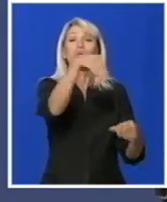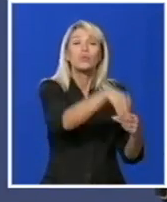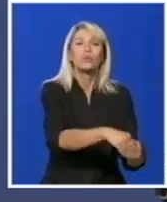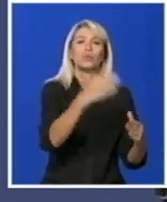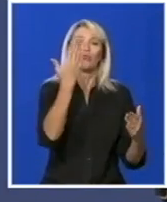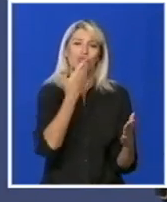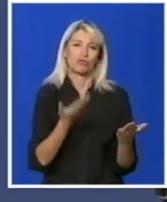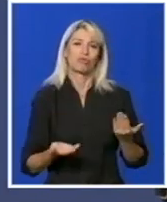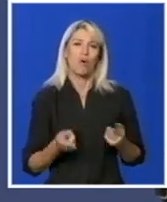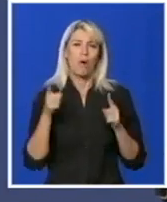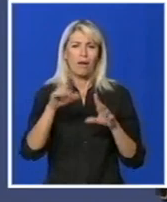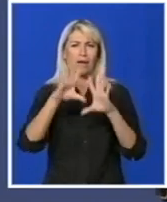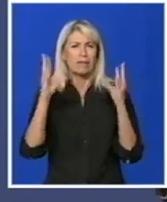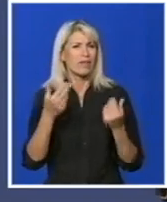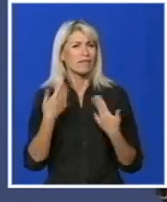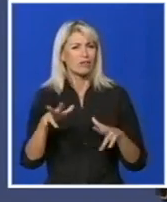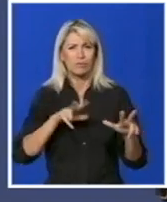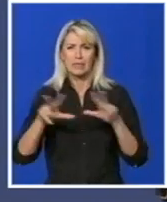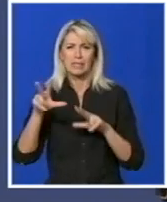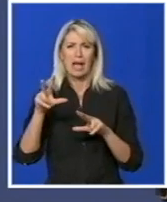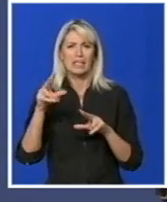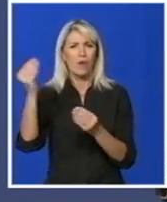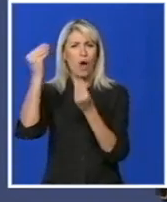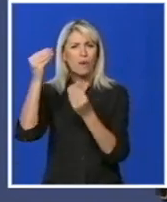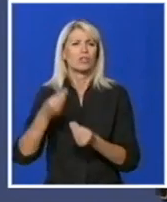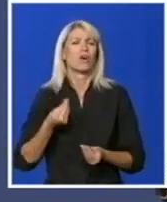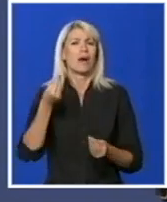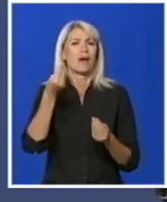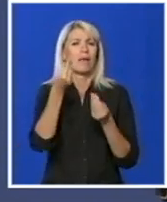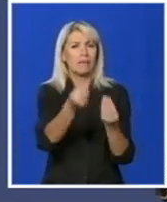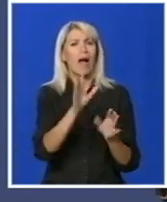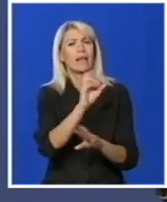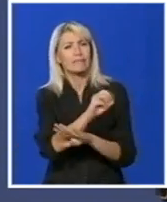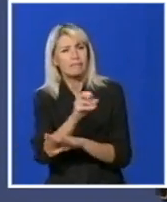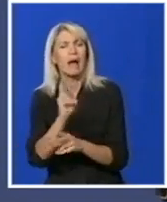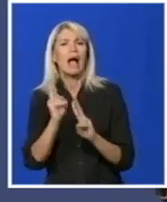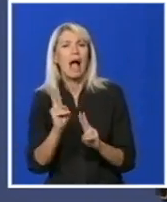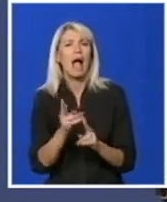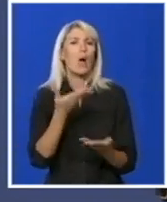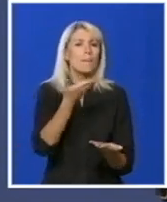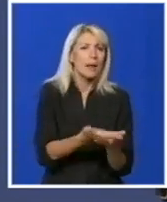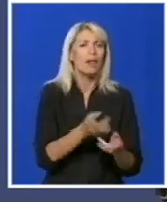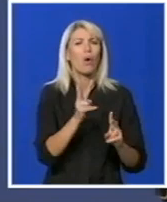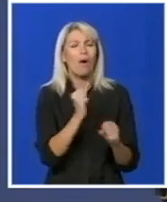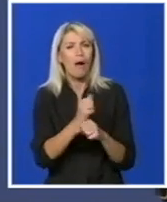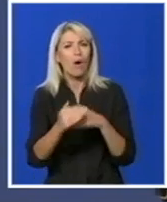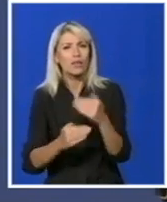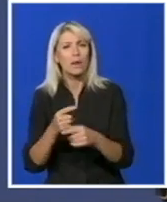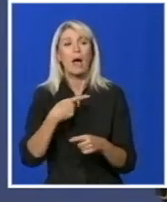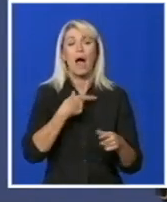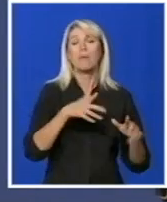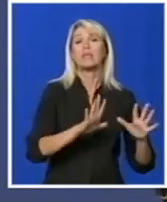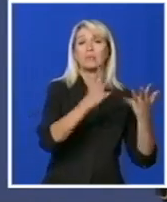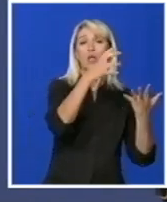koje je dao Ministarstvo obrazovanja i na koje smo mi kao krizni štab, stručni deo, dali saglasnost, dali podršku, to treba